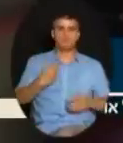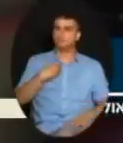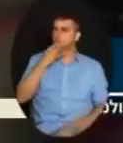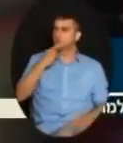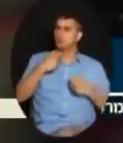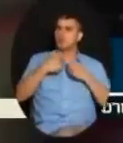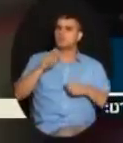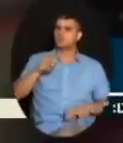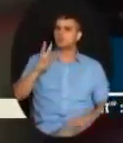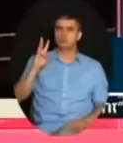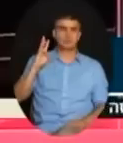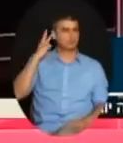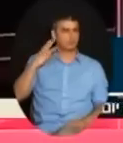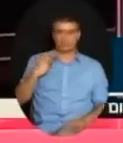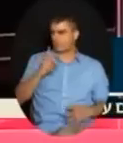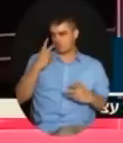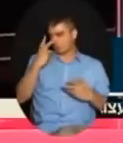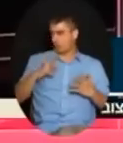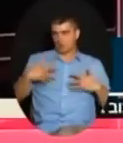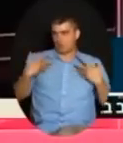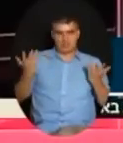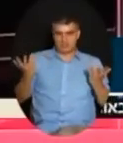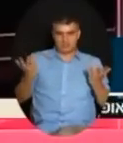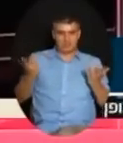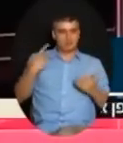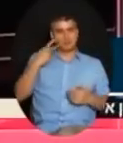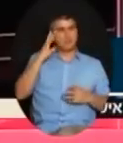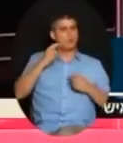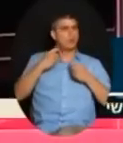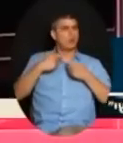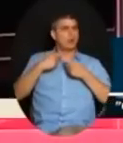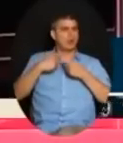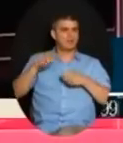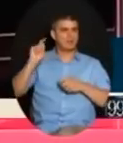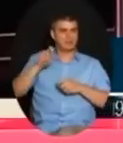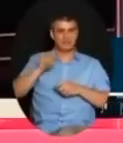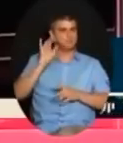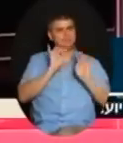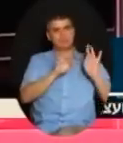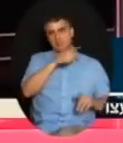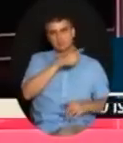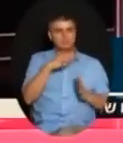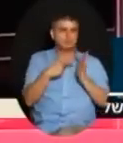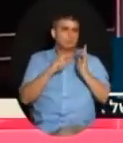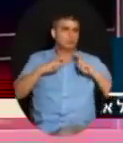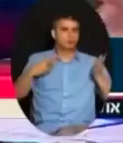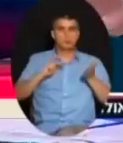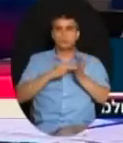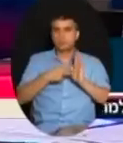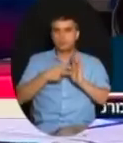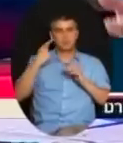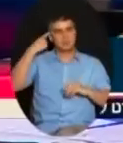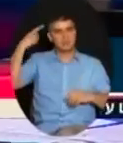חברת הכנסת יחימוביץ, תראי, אין שמחה לעד. אני גם רואה בקרב אנשים שהיו מתנגדיו החריפים של אולמרט משורה של סיבות